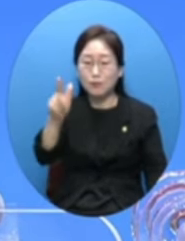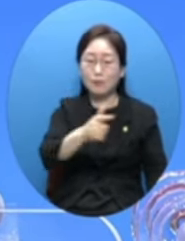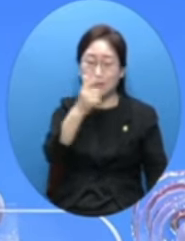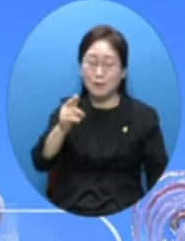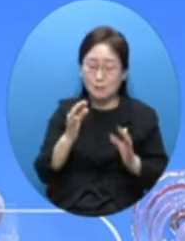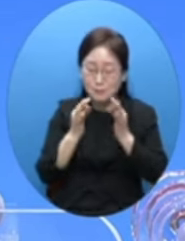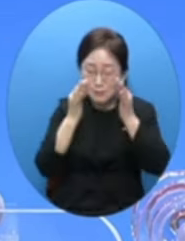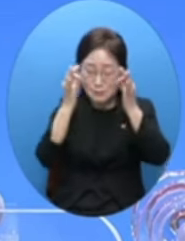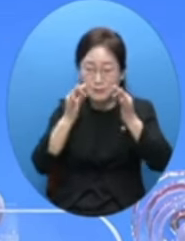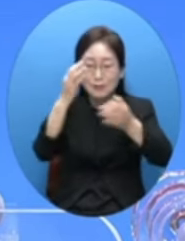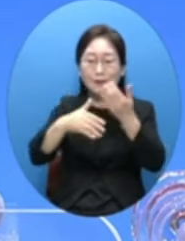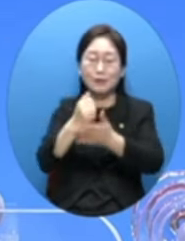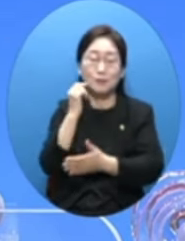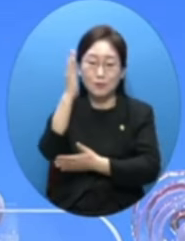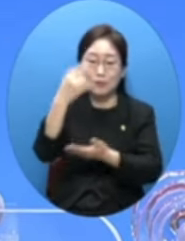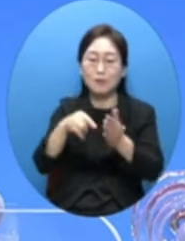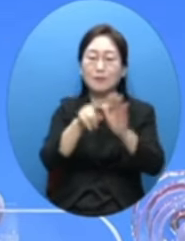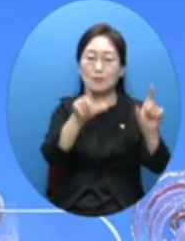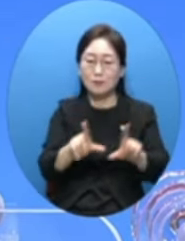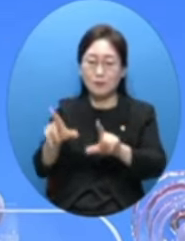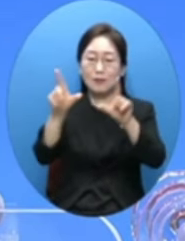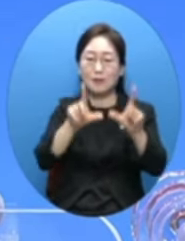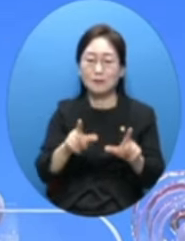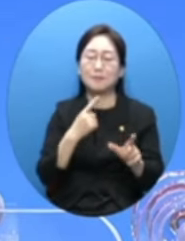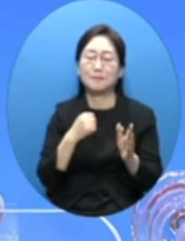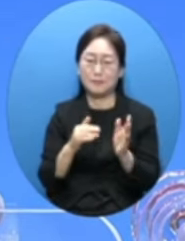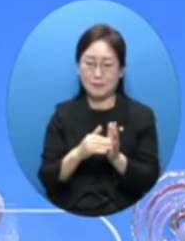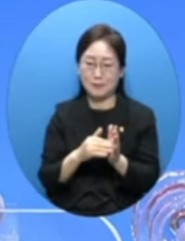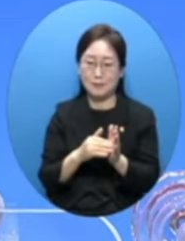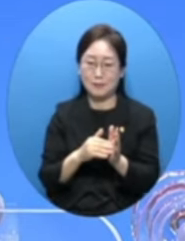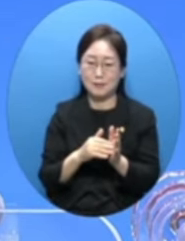최선을 다해 하나님의 영광의 삶을, 요한의 삶을 살다가